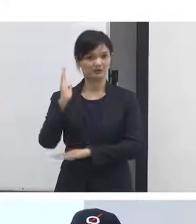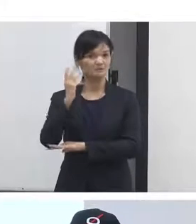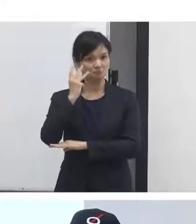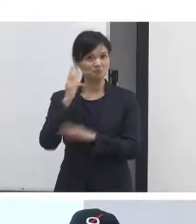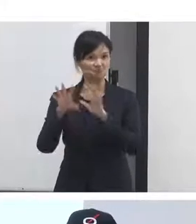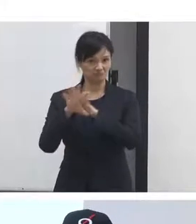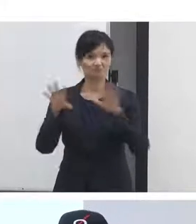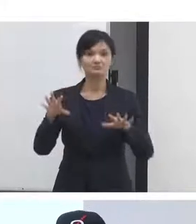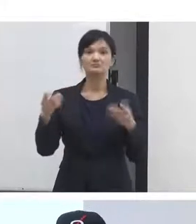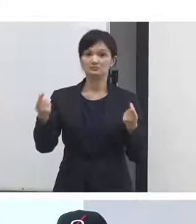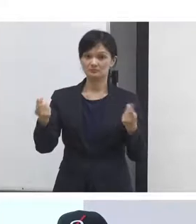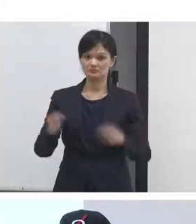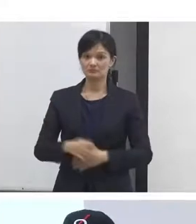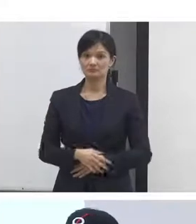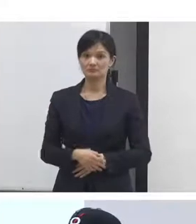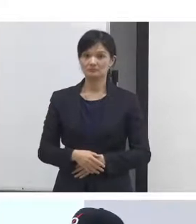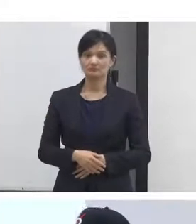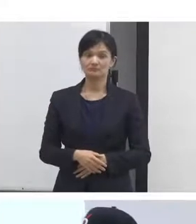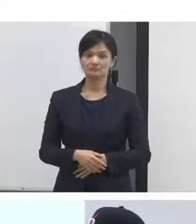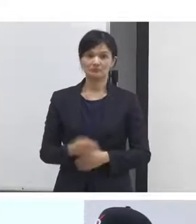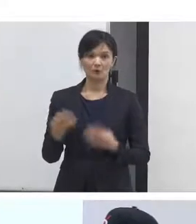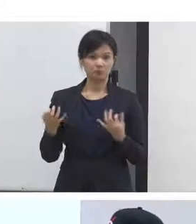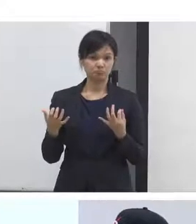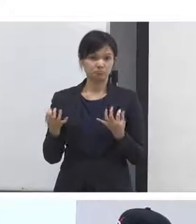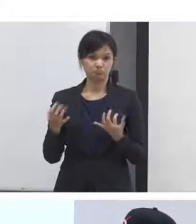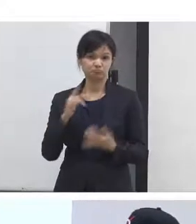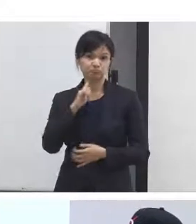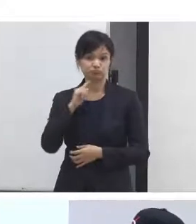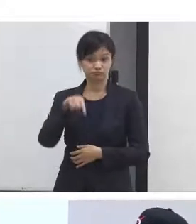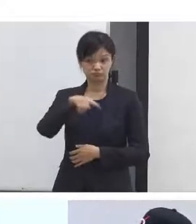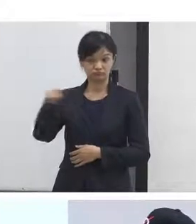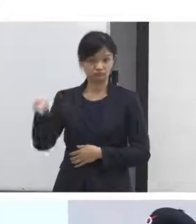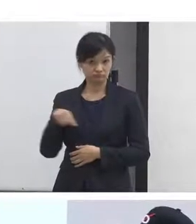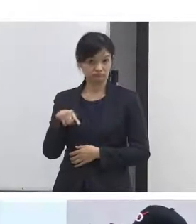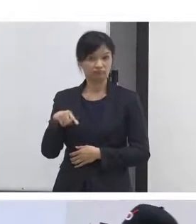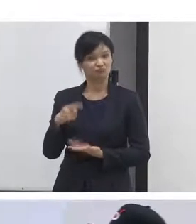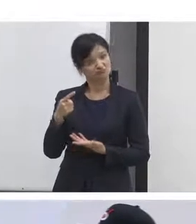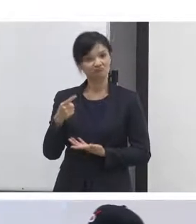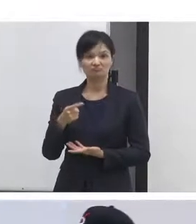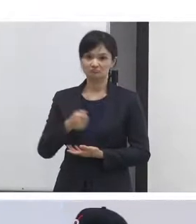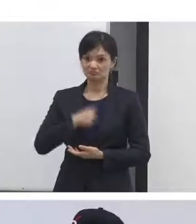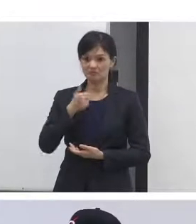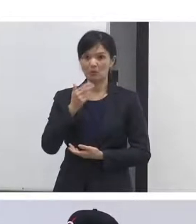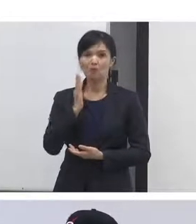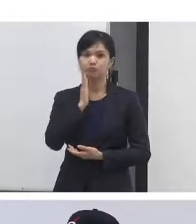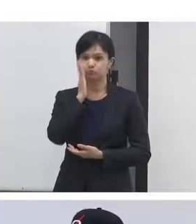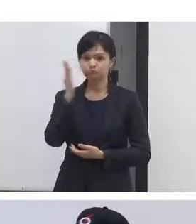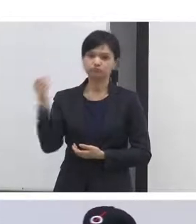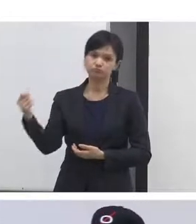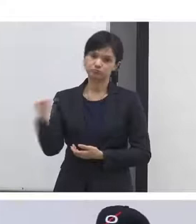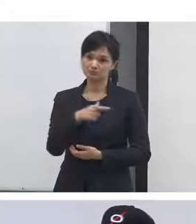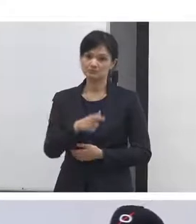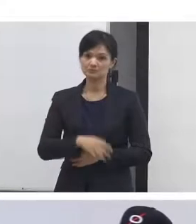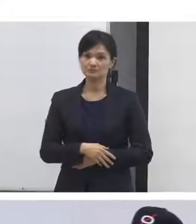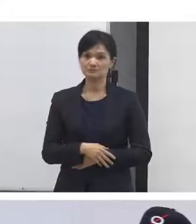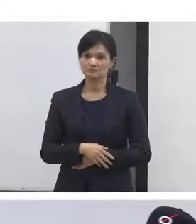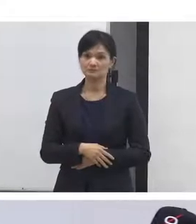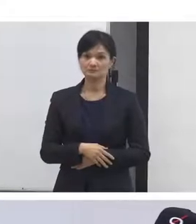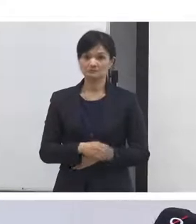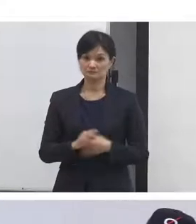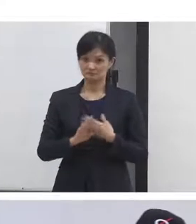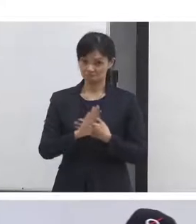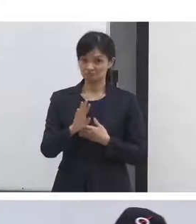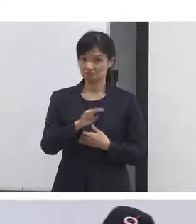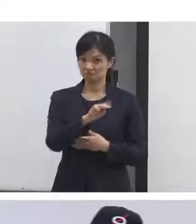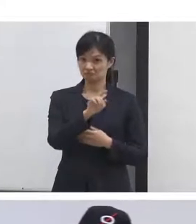样子，就有很多既有的资源的人，通常在这一块还是会走得比较顺一点。但可能跟其他人不一样，就是变